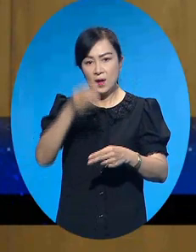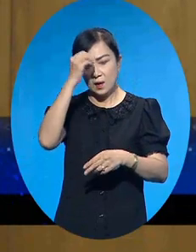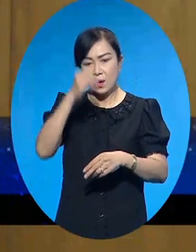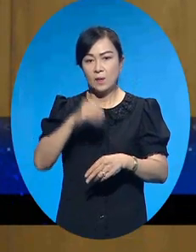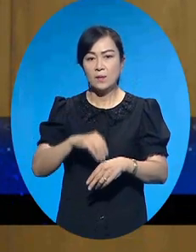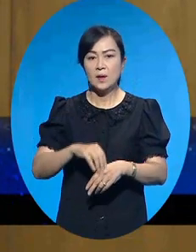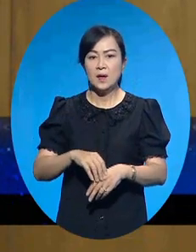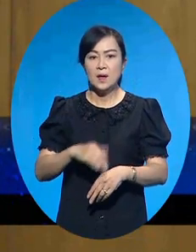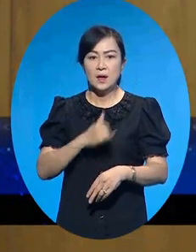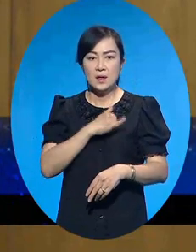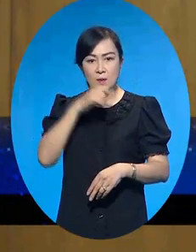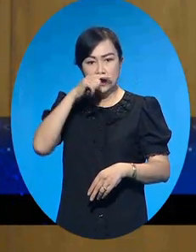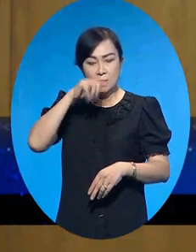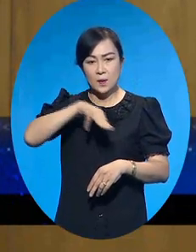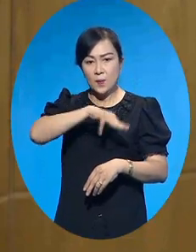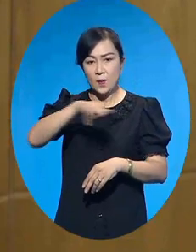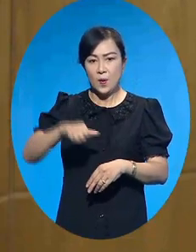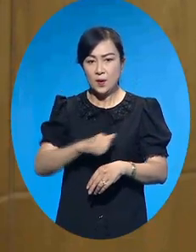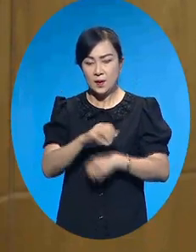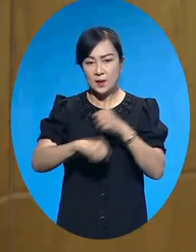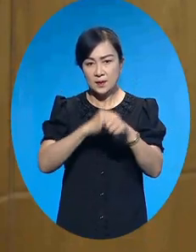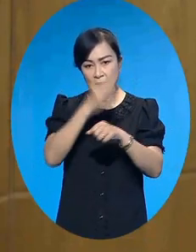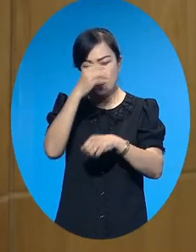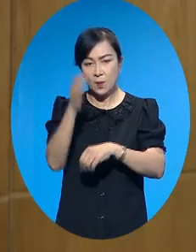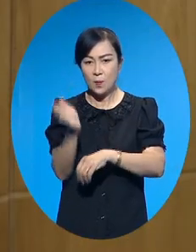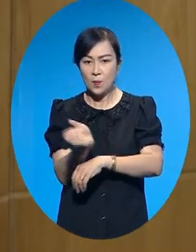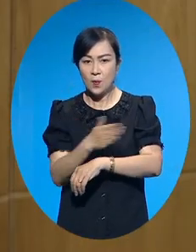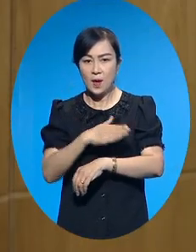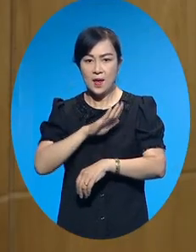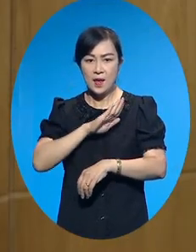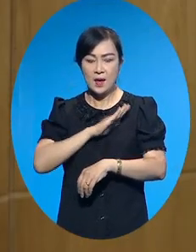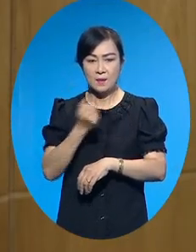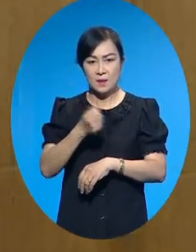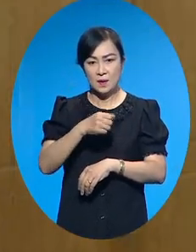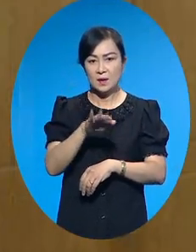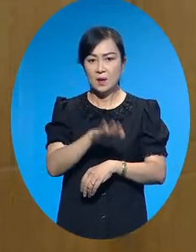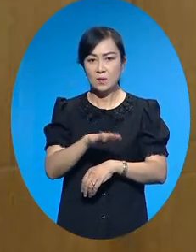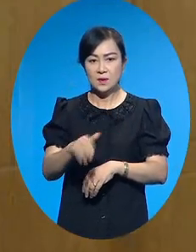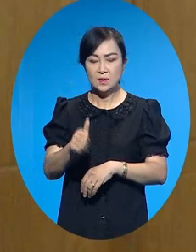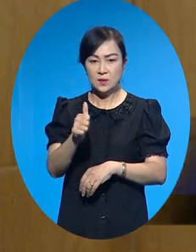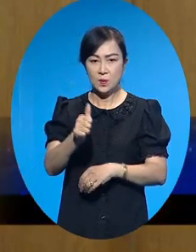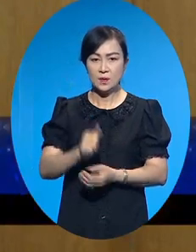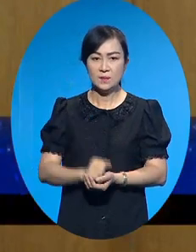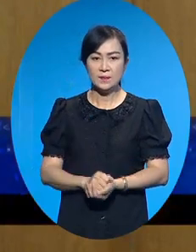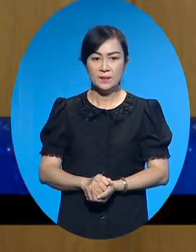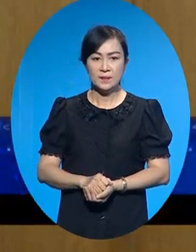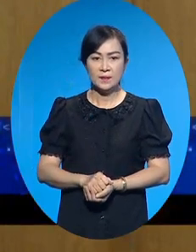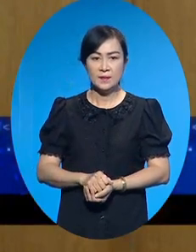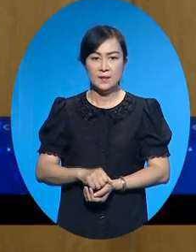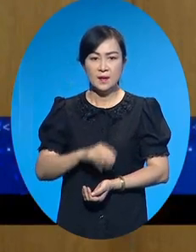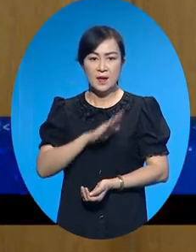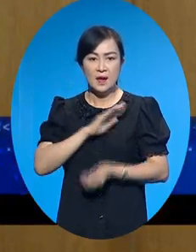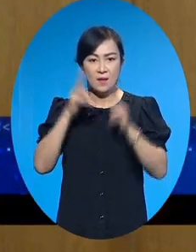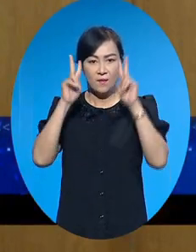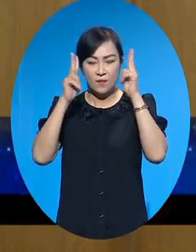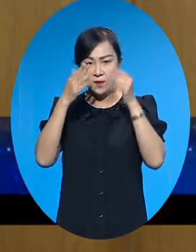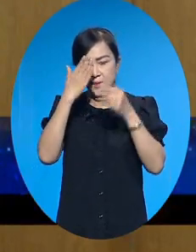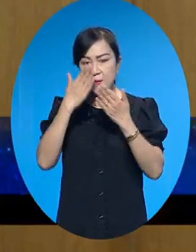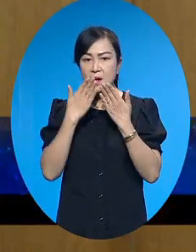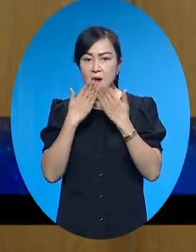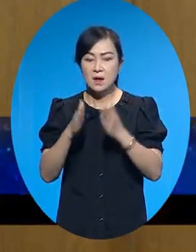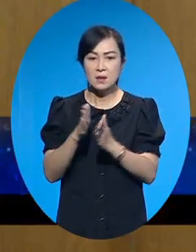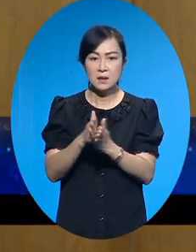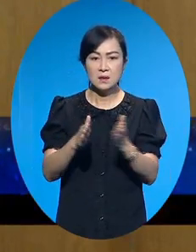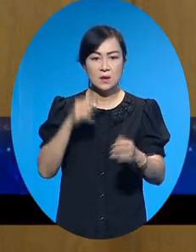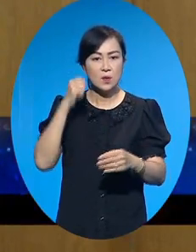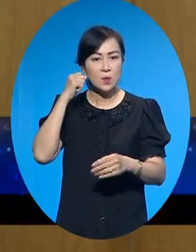sự yêu thương của mọi người mà trong năm học vừa qua thì em đạt được danh hiệu học sinh giỏi. Em cảm thấy rất là vui và biết ơn những